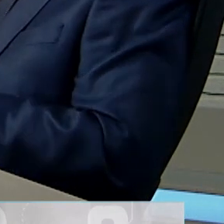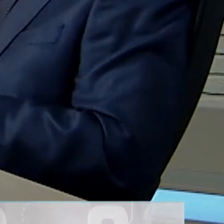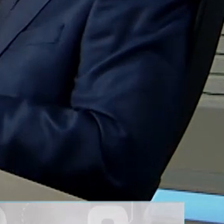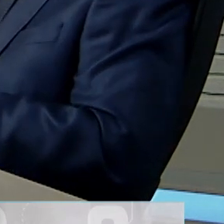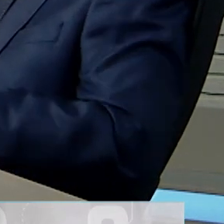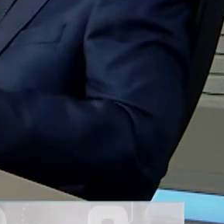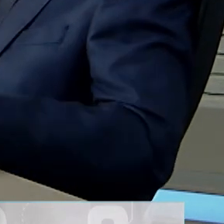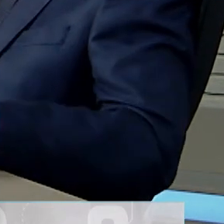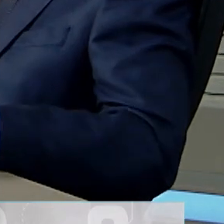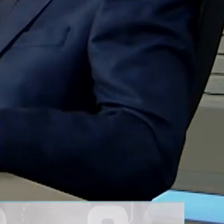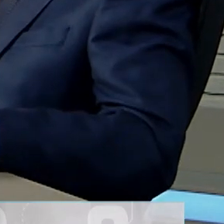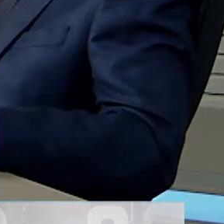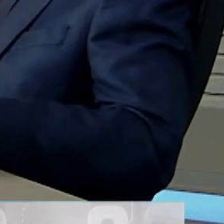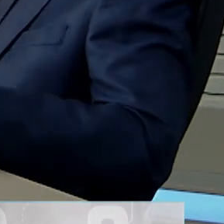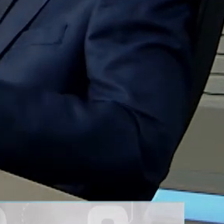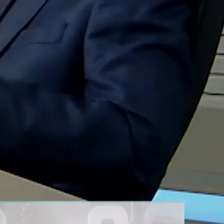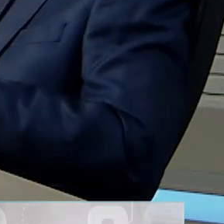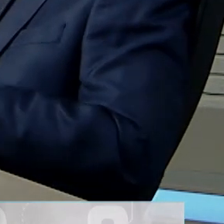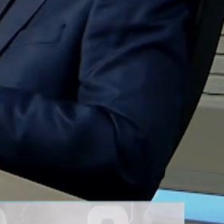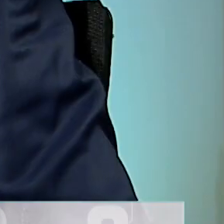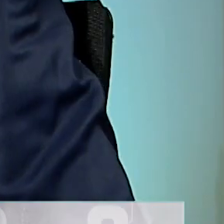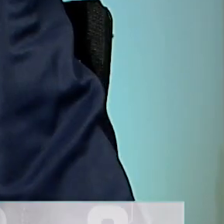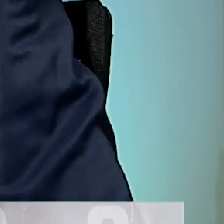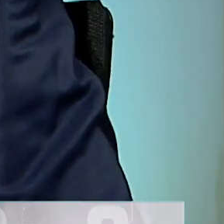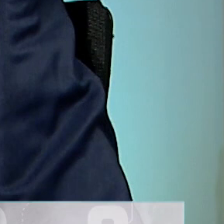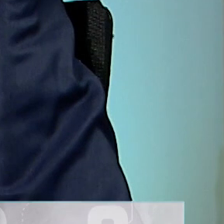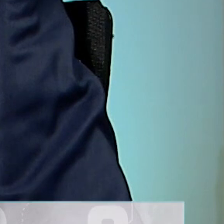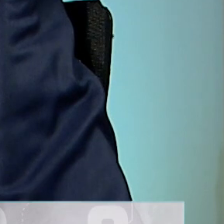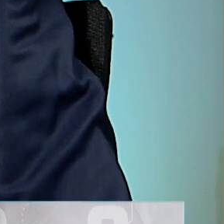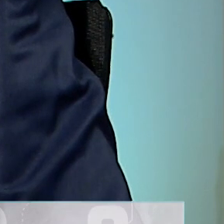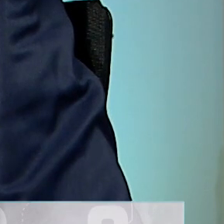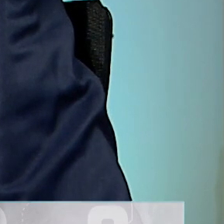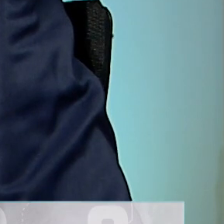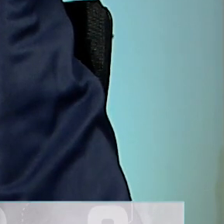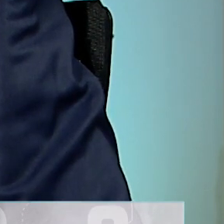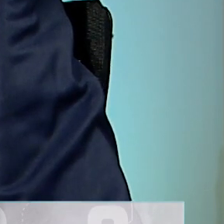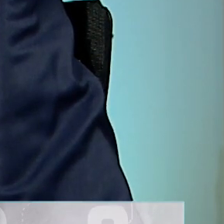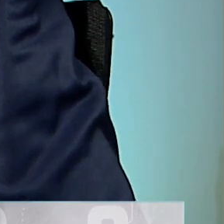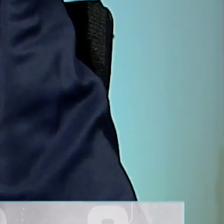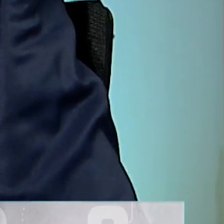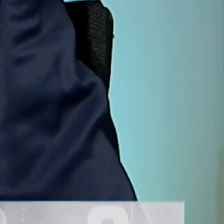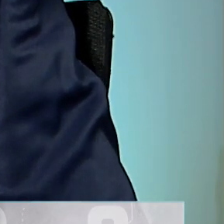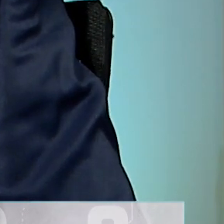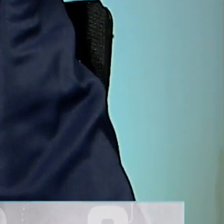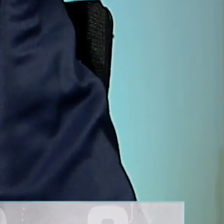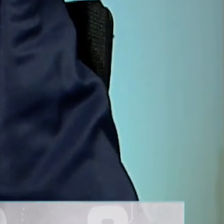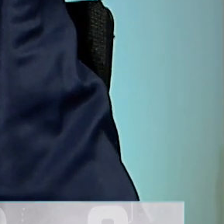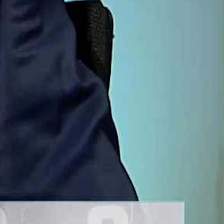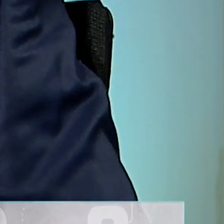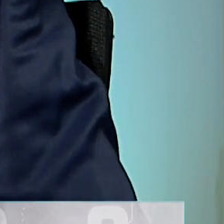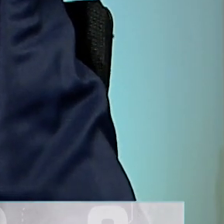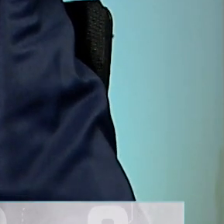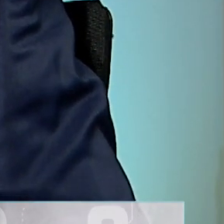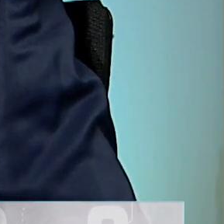Bismillahirrahmanirrahim diyerek kıraata başlanır. Bu sünnettir. Ama Hanefilerin dışındaki mezheplerde